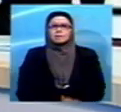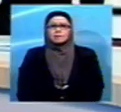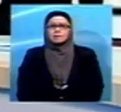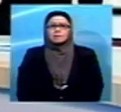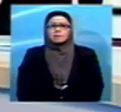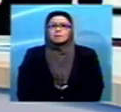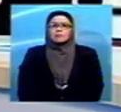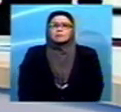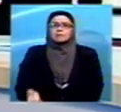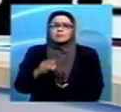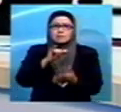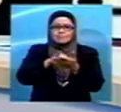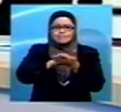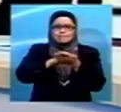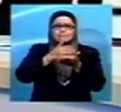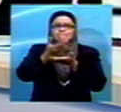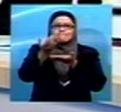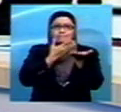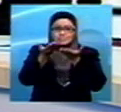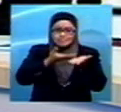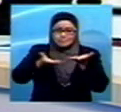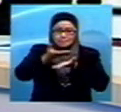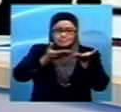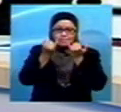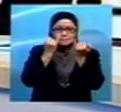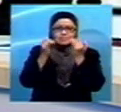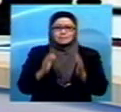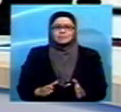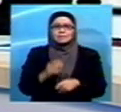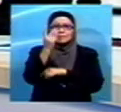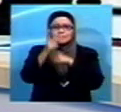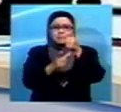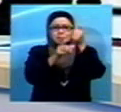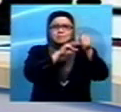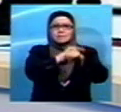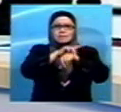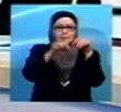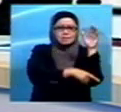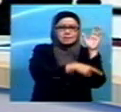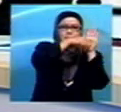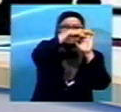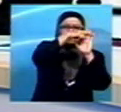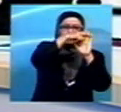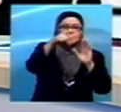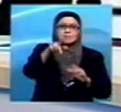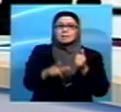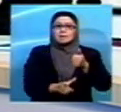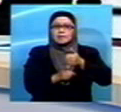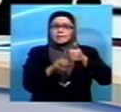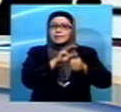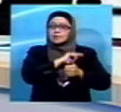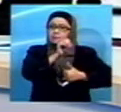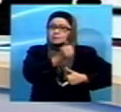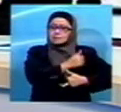Hai demikian atau wartawan Israel sarafudin dengan dua timal menteri dipalembanh siang tadi dalam itu timbalan Menteri Pertahanan Ratu